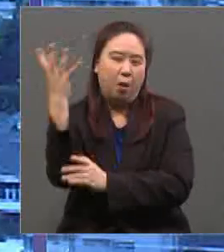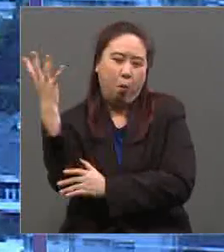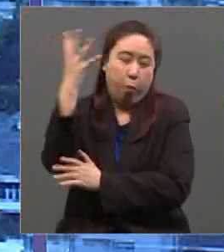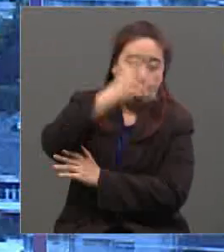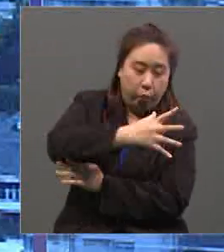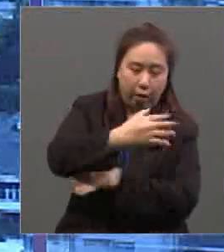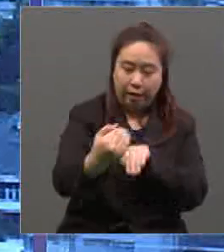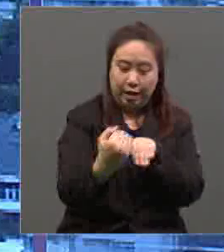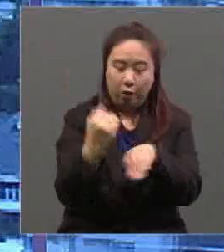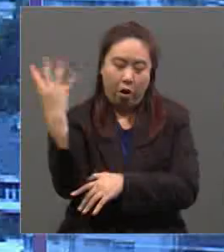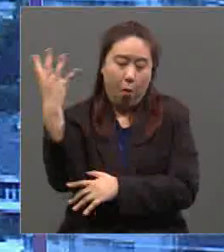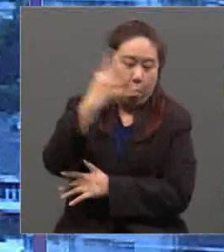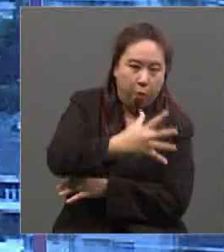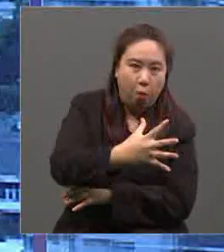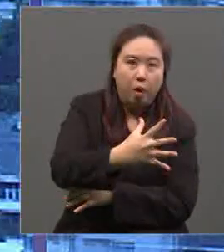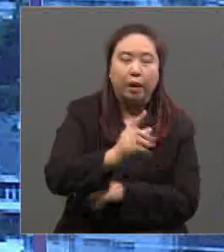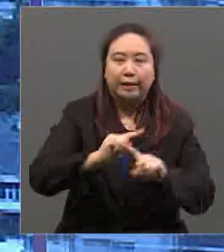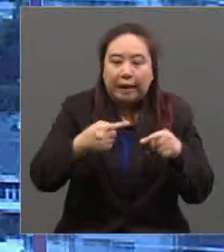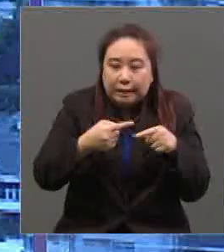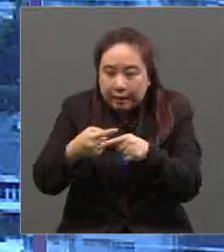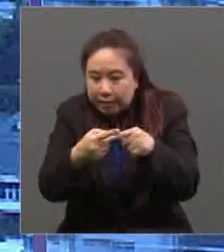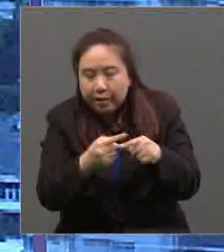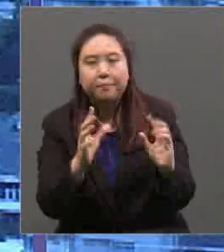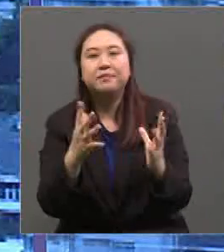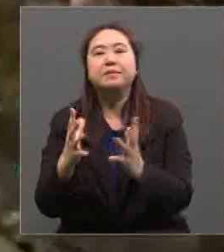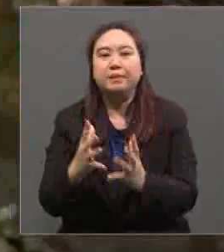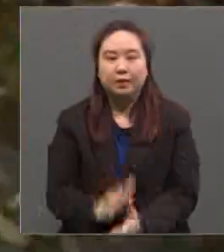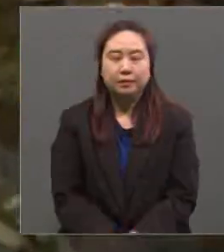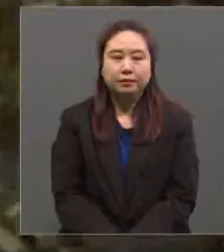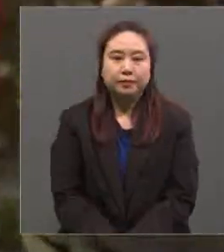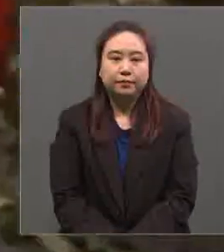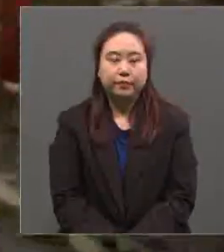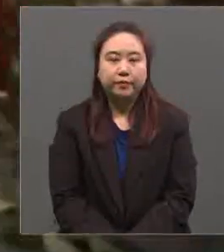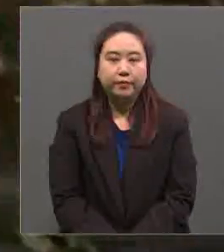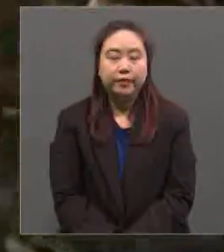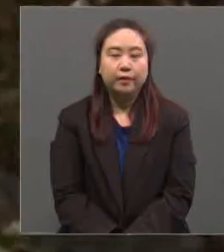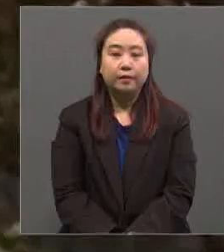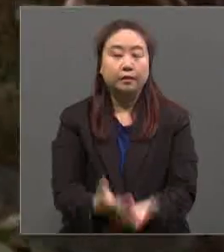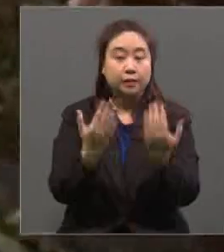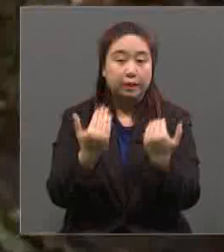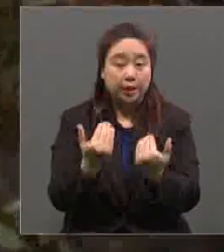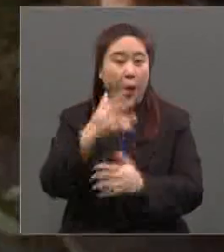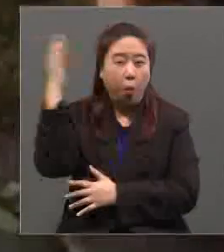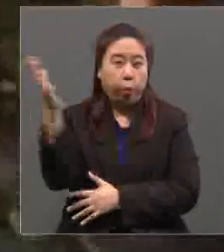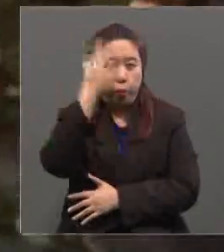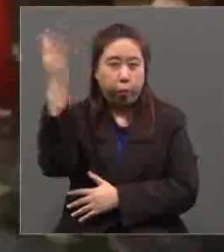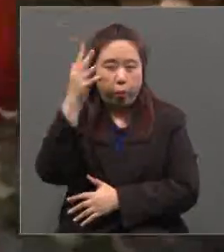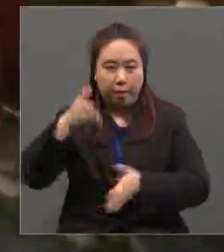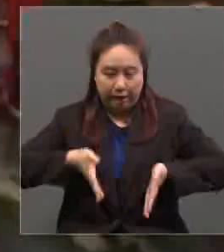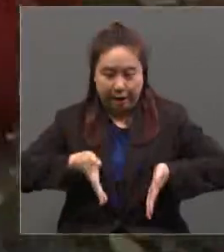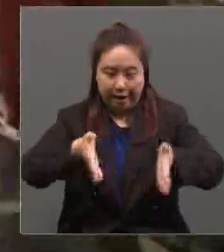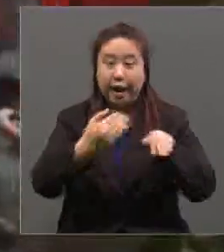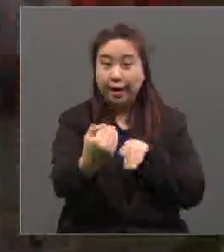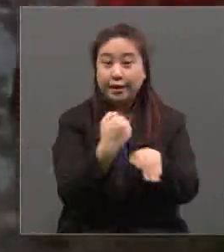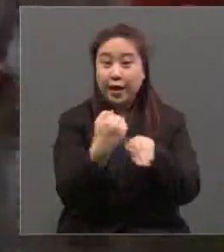นโชคดีที่ไม่มีใครได้รับอันตรายค่ะแรงลมนะคะทำให้ต้นไม้ใหญ่ที่อยู่ที่บริเวณ